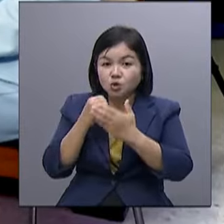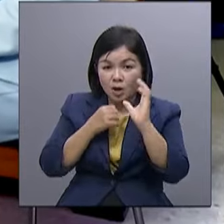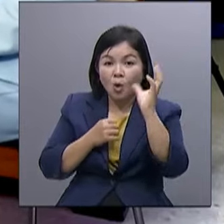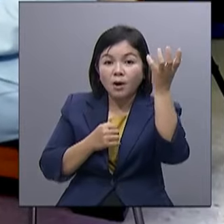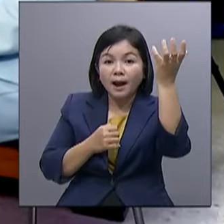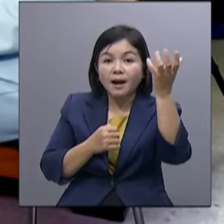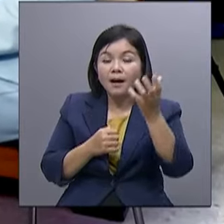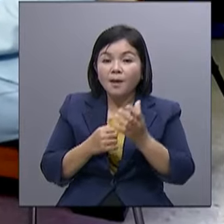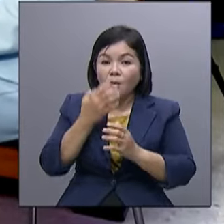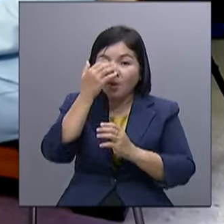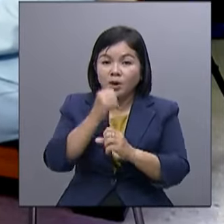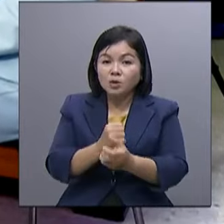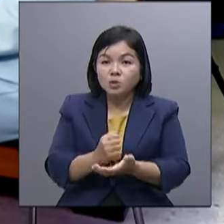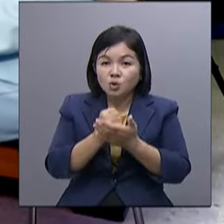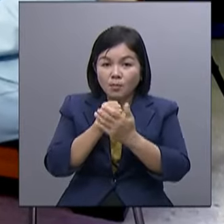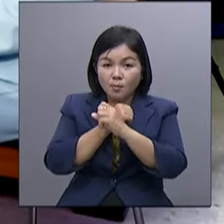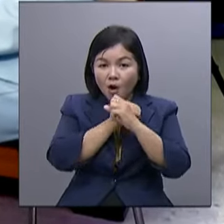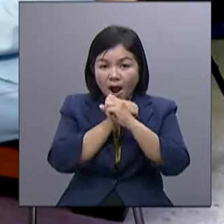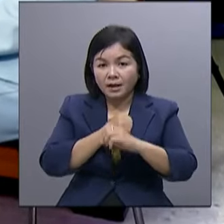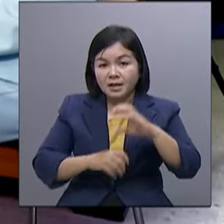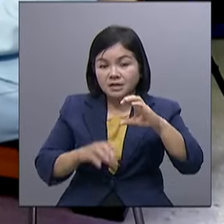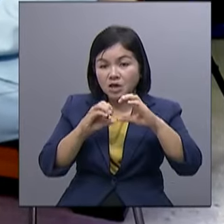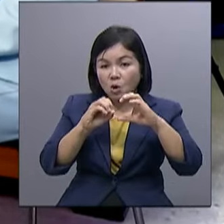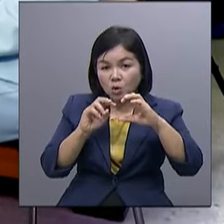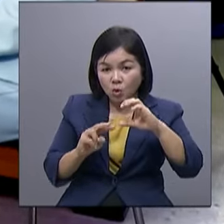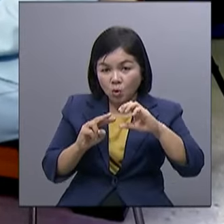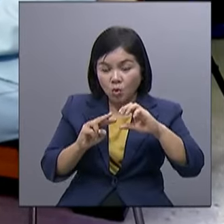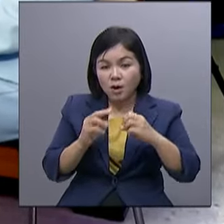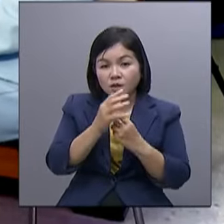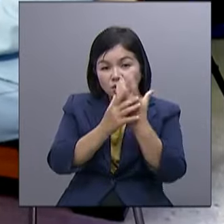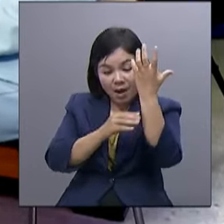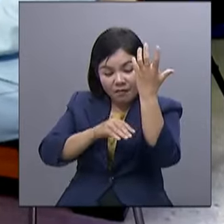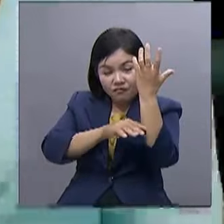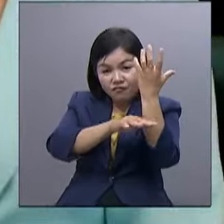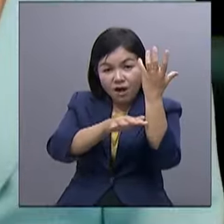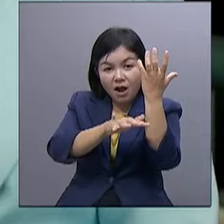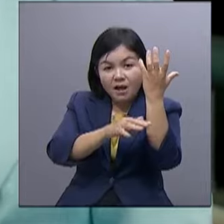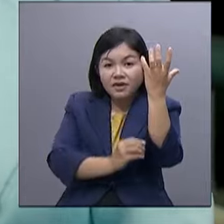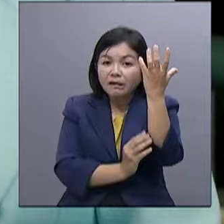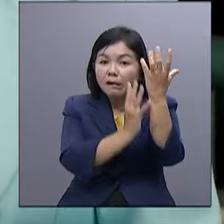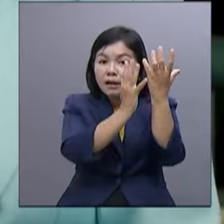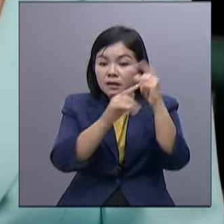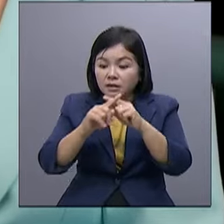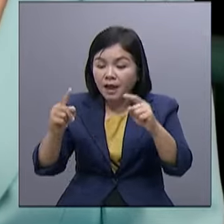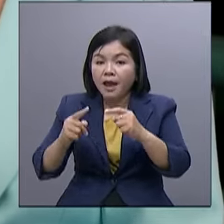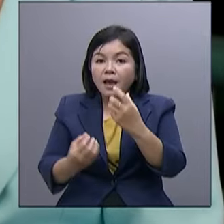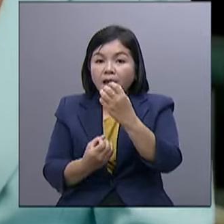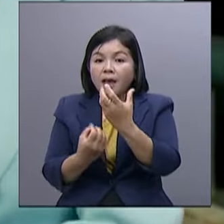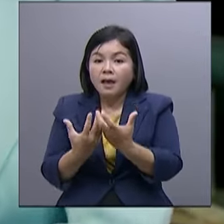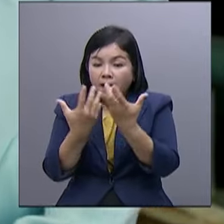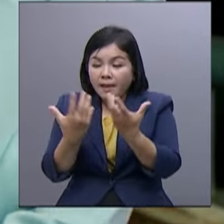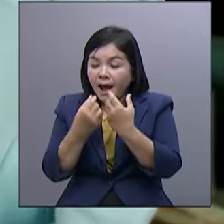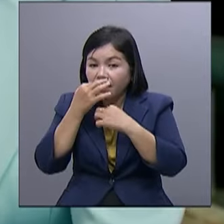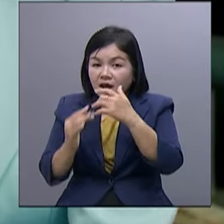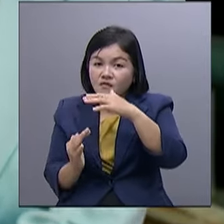อาวุธอะไรใช่แล้วมันโจมตีทำให้หญ้าทะเนหายไปหมดคราวนี้ไอ้คาร์บอนที่เก็บไว้เดิมทีก็ไปหมดออย่างพื้นที่ที่ยากคาเลตายอาจารย์